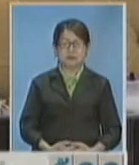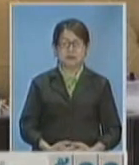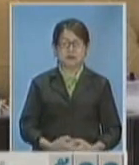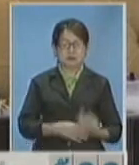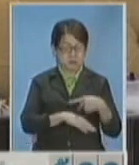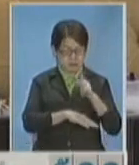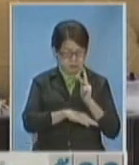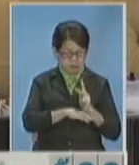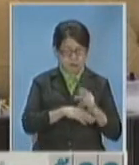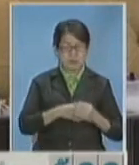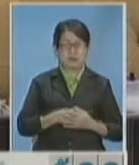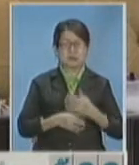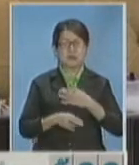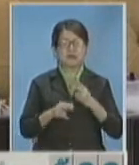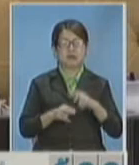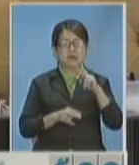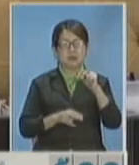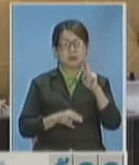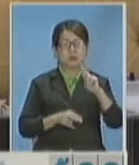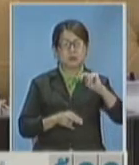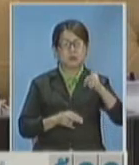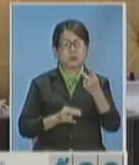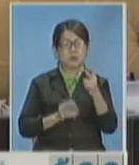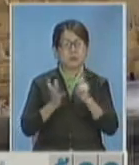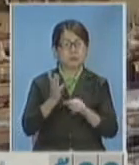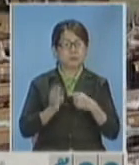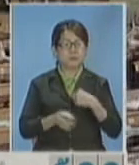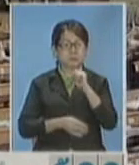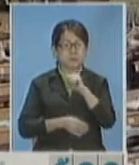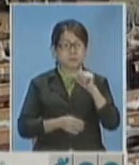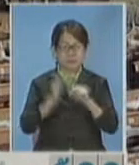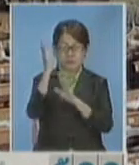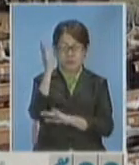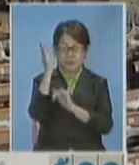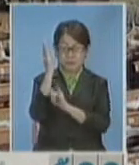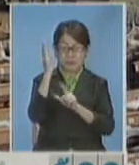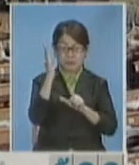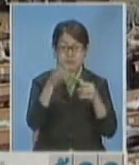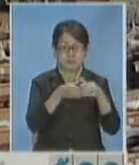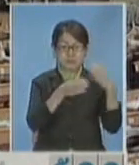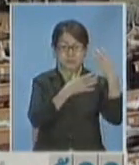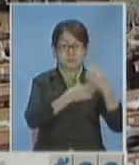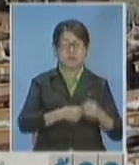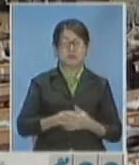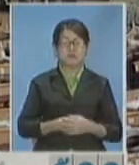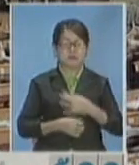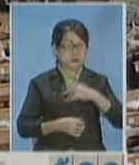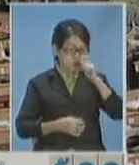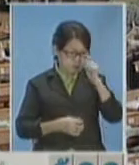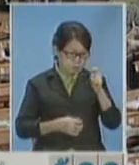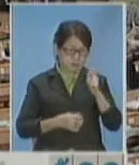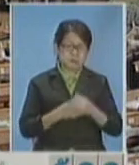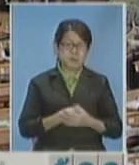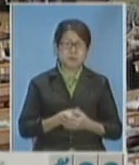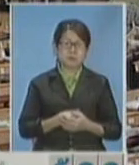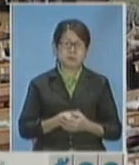์ท่านประธานที่เคารพผมณรงค์ดูดิงสมาชิกสภาผู้แทนราษฎรจังหวัดยะลาพรรคประชาธิปัตย์ผมเคารพในการ